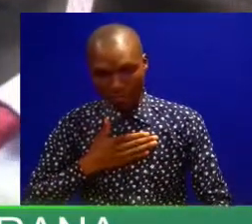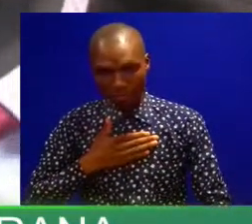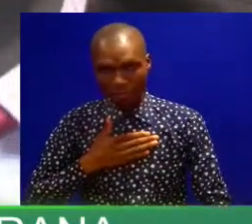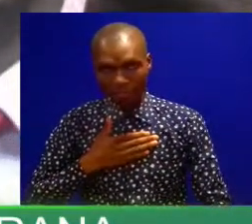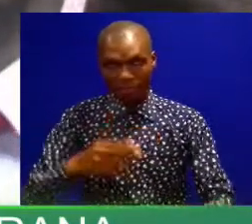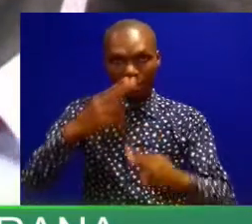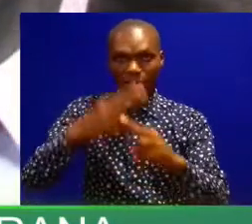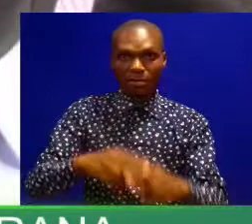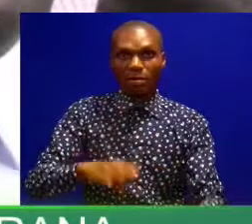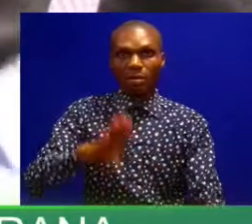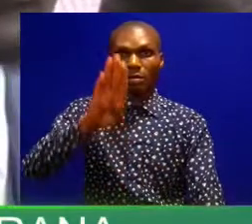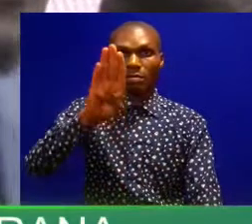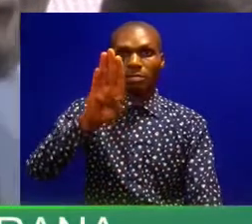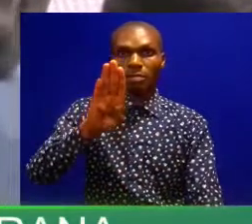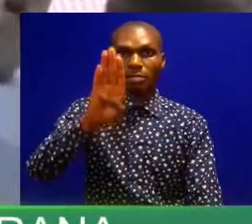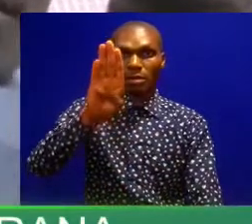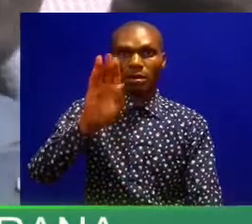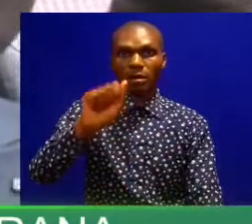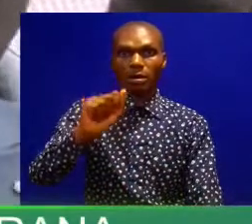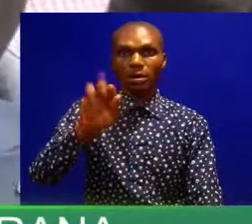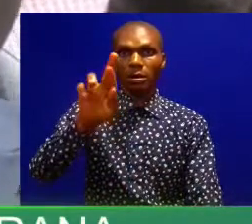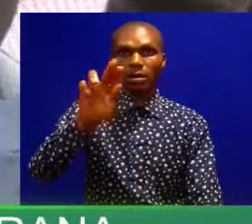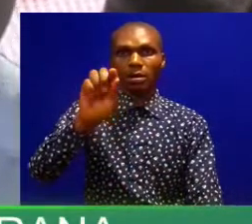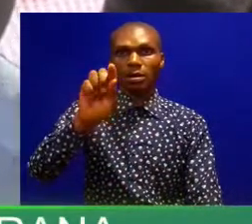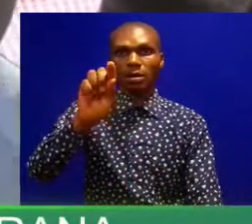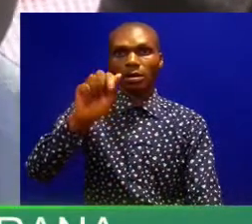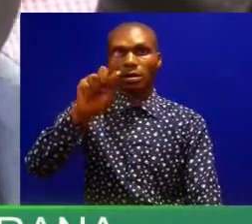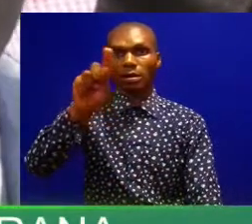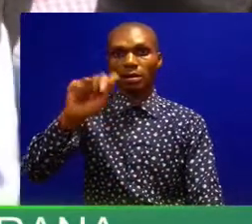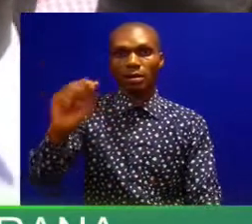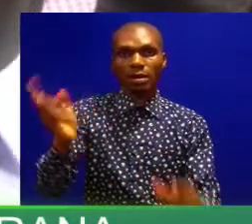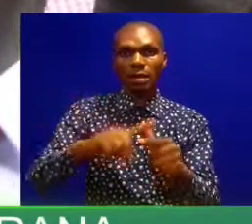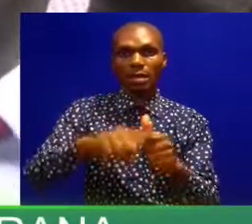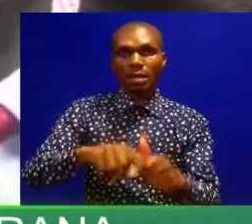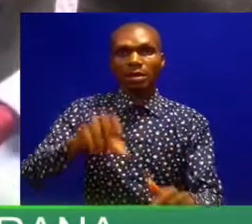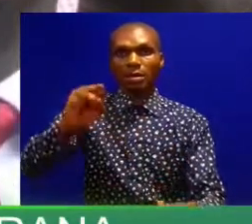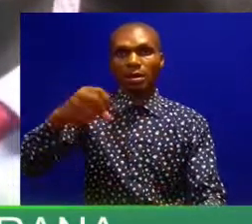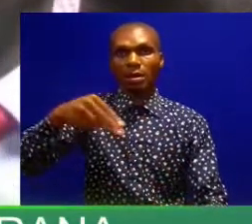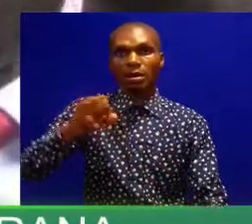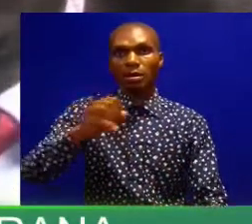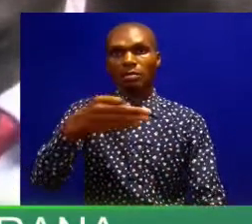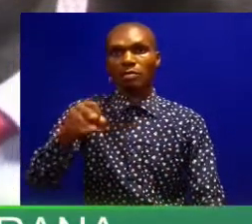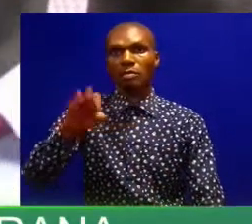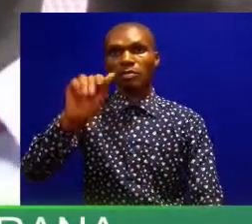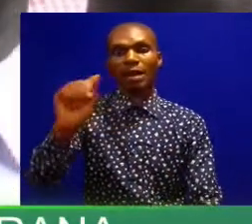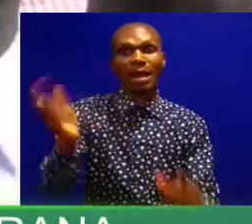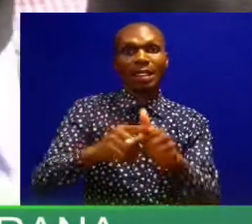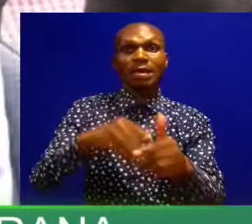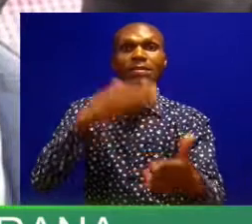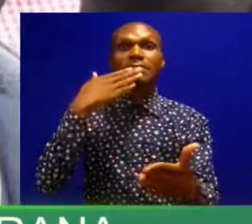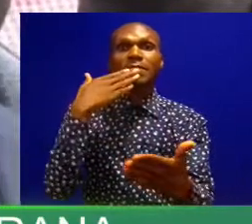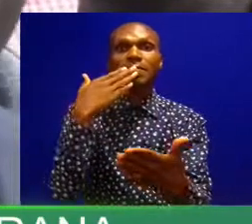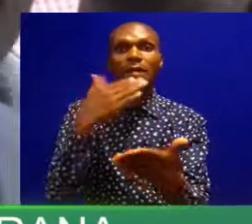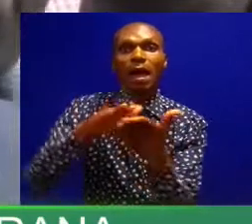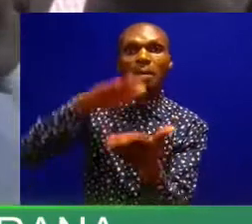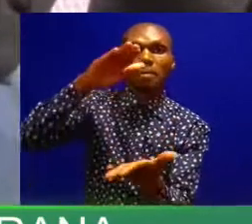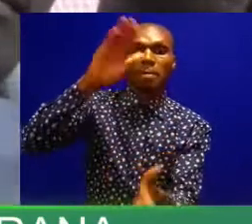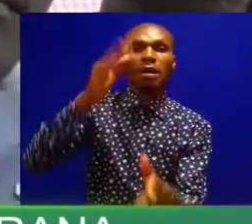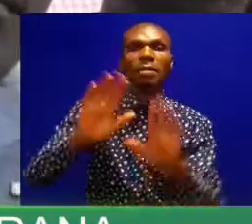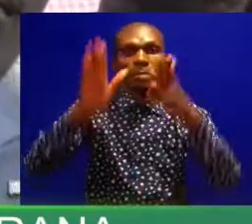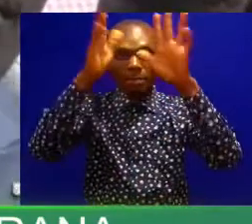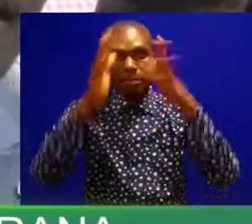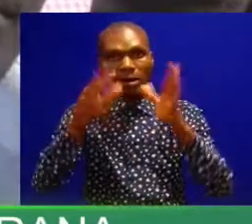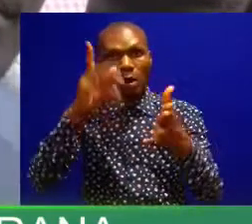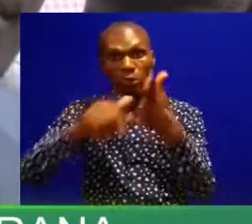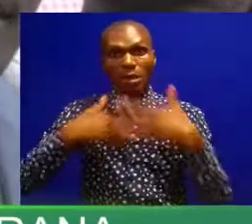mwishimiwa Fernandez Baraza na mwishimiwa Ayub Savula ningependa kwa pongeza kabisa kwa ile kampeni yenye